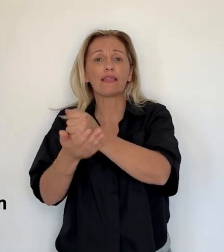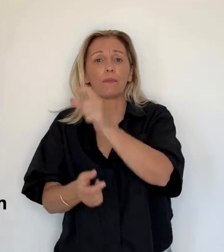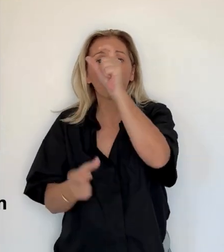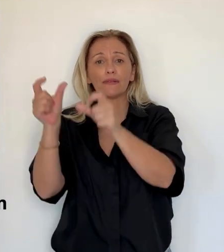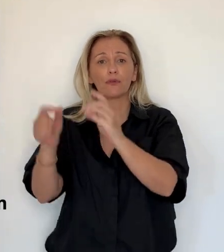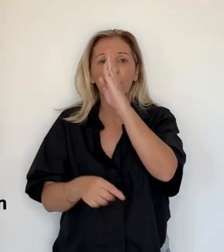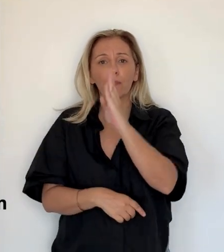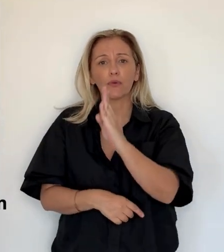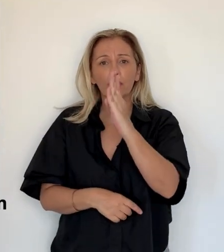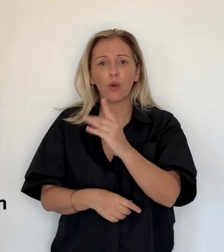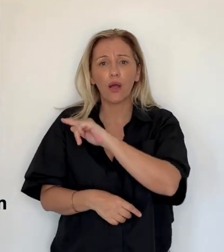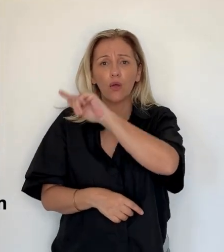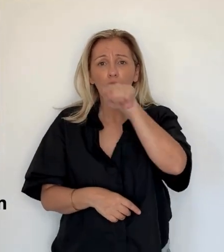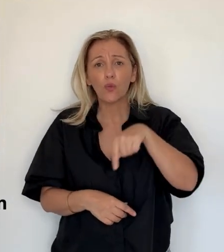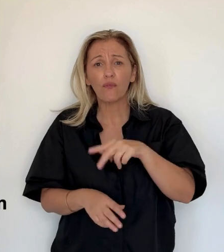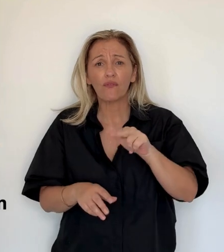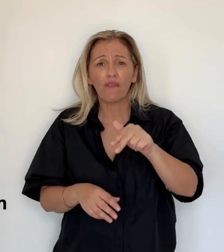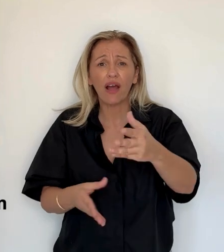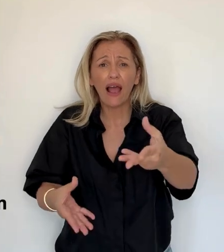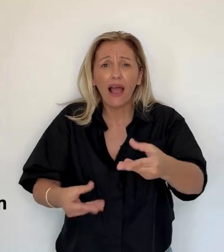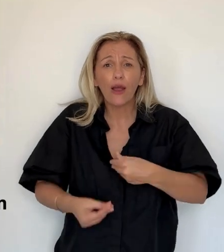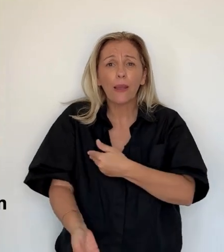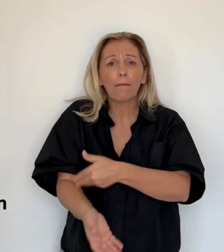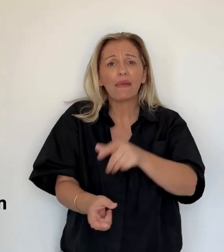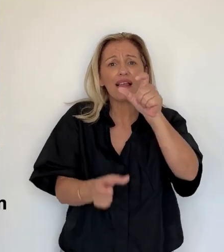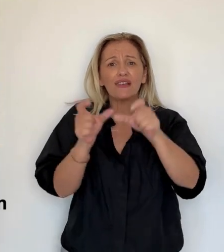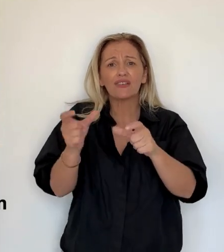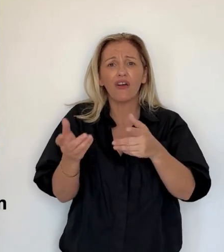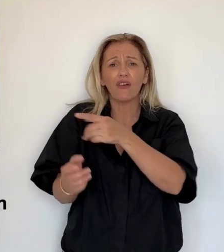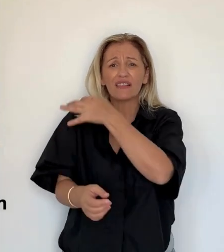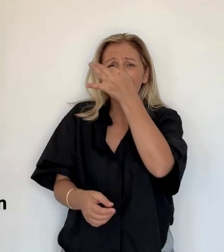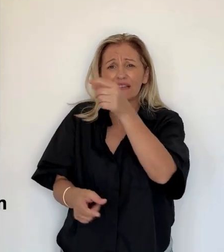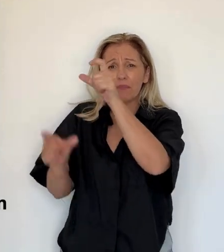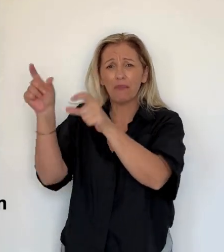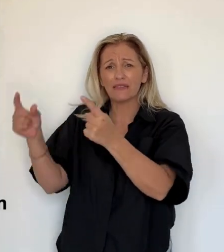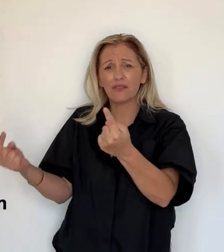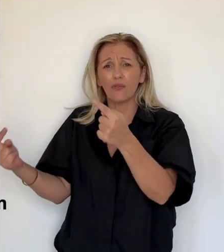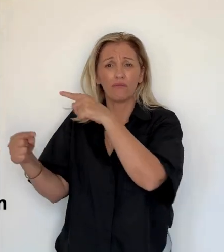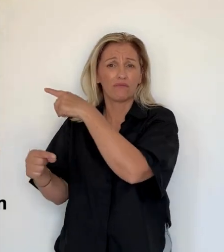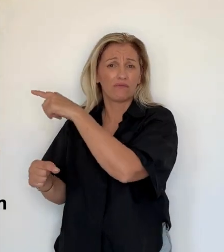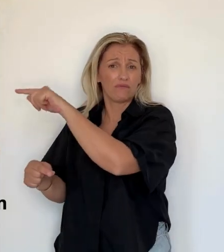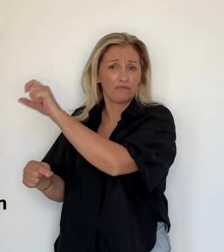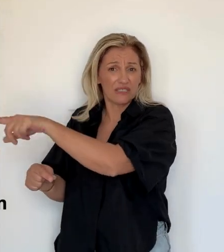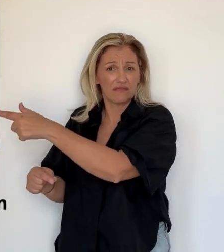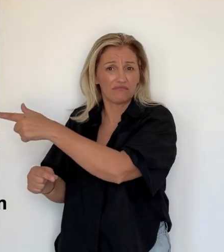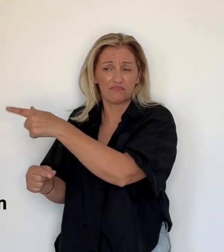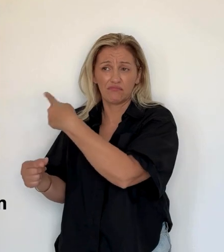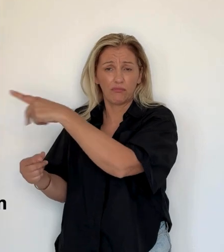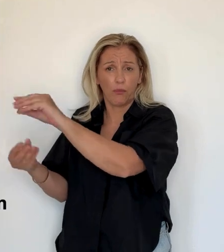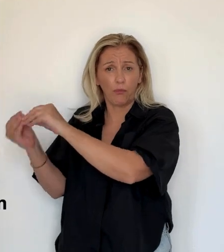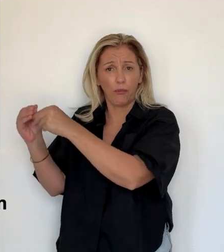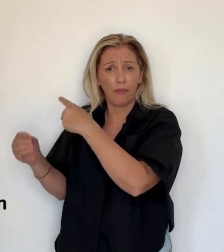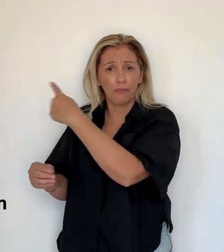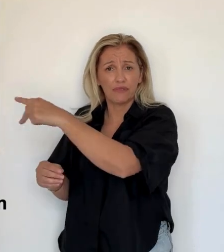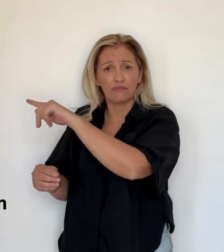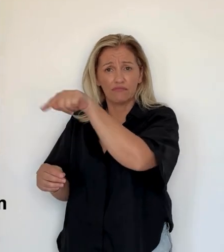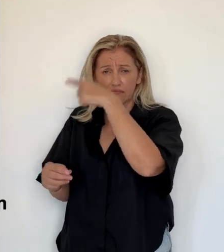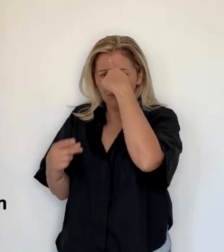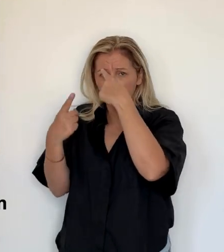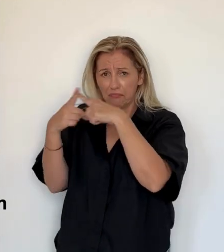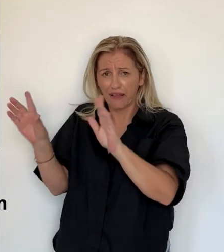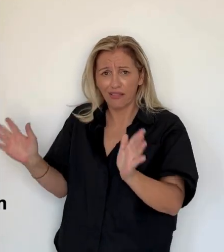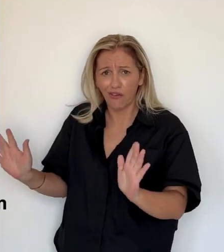dans le besoin. De là à dire qu'on va accueillir des milliers de personnes, je pense que c'est leur fonds de commerce, on leur laisse la responsabilité de ces propos. Malgré